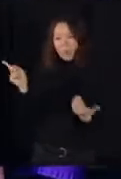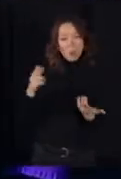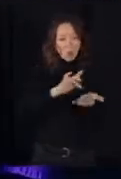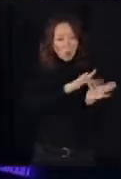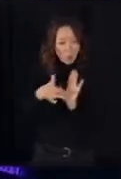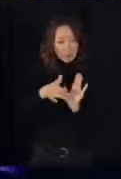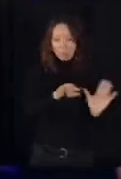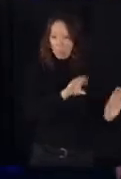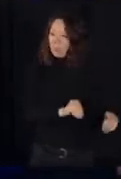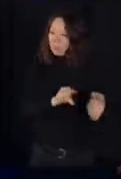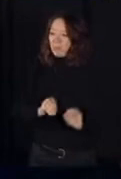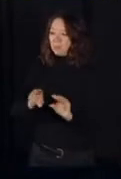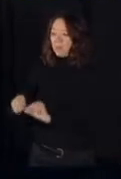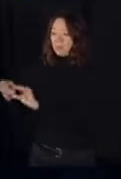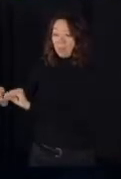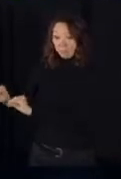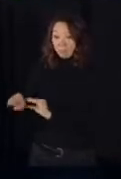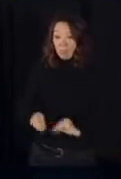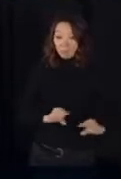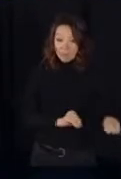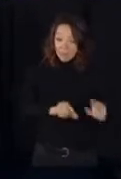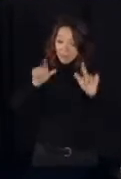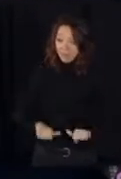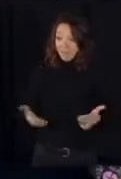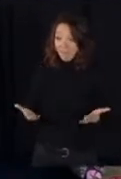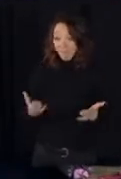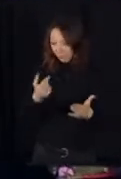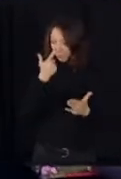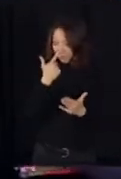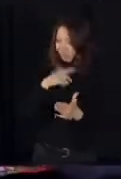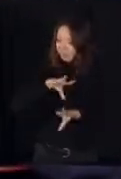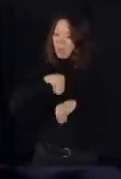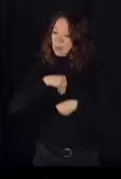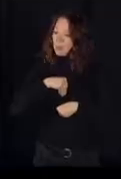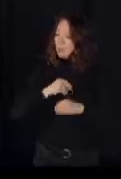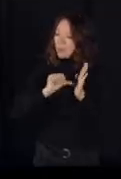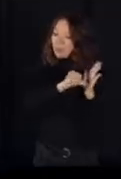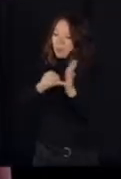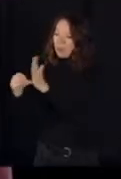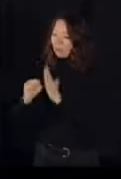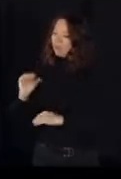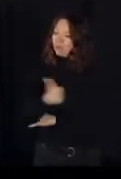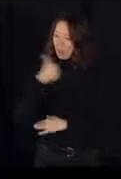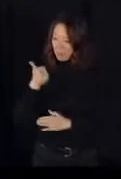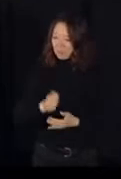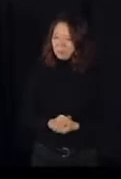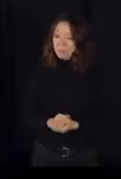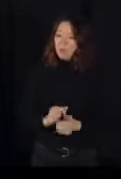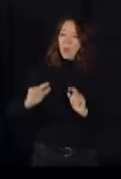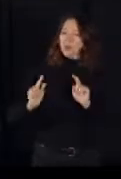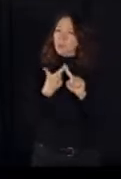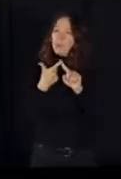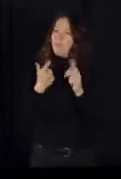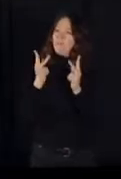place. Et tout le monde a à assumer son identité. La deuxième grande valeur